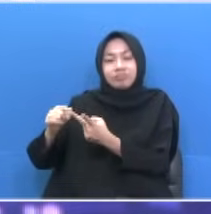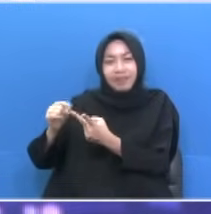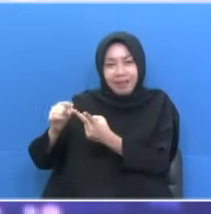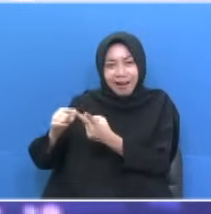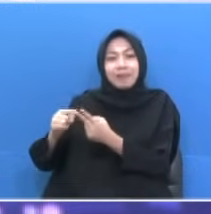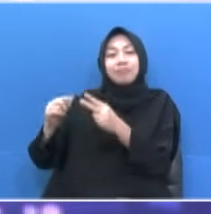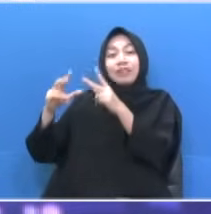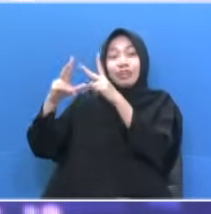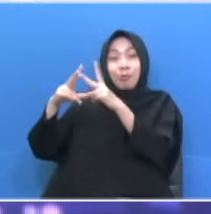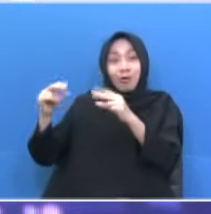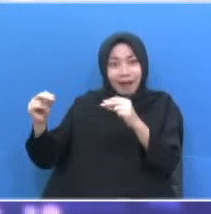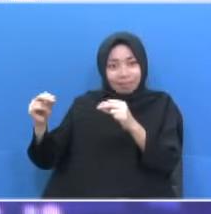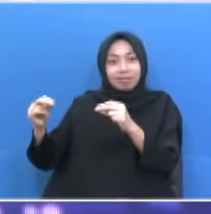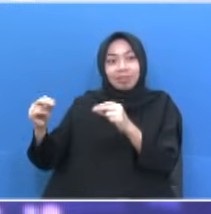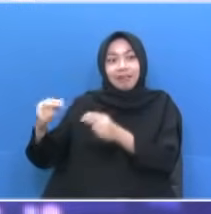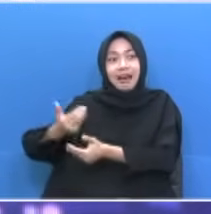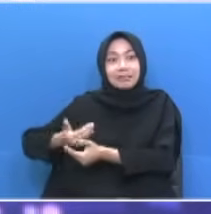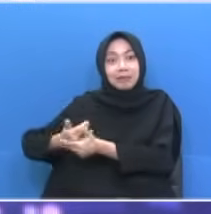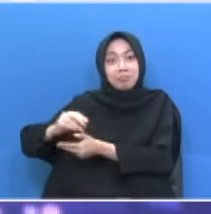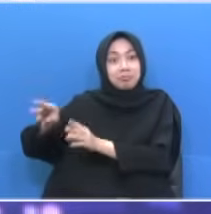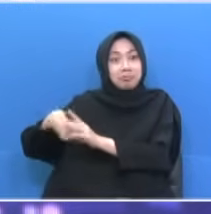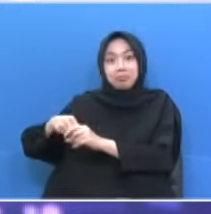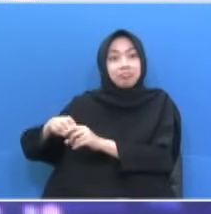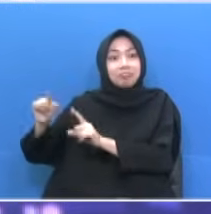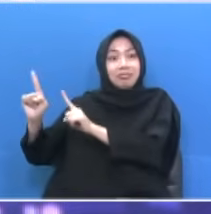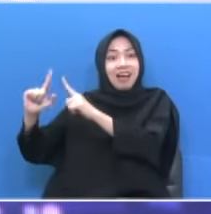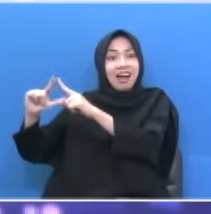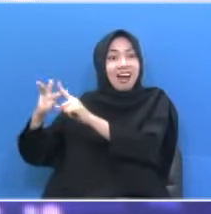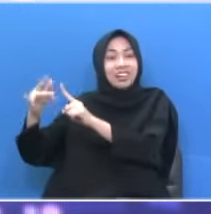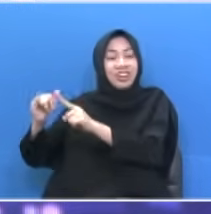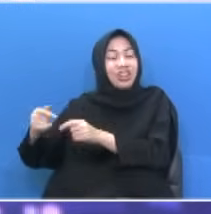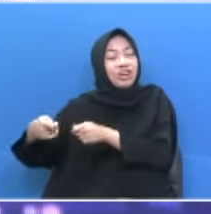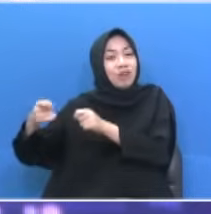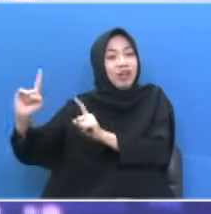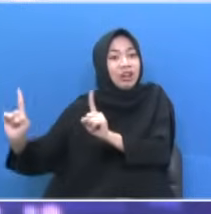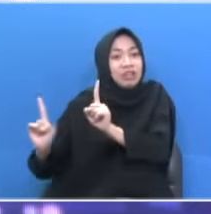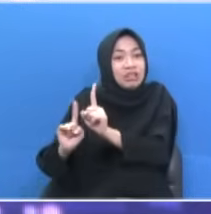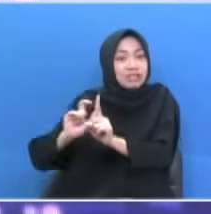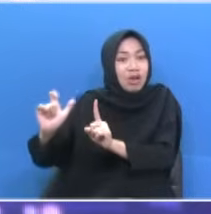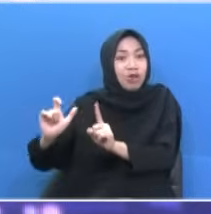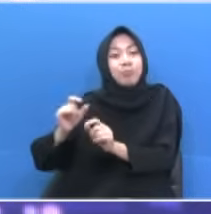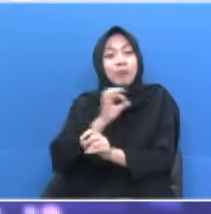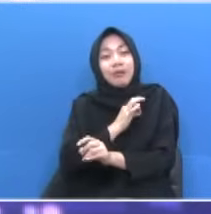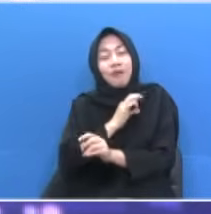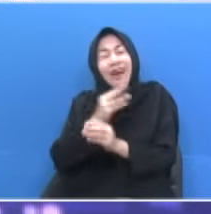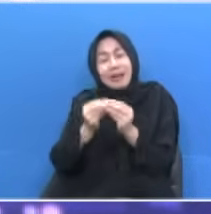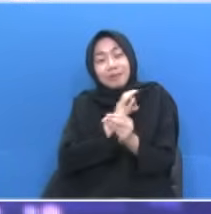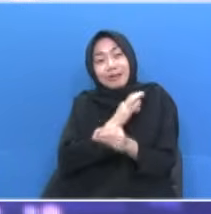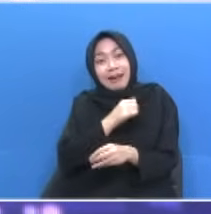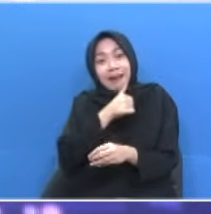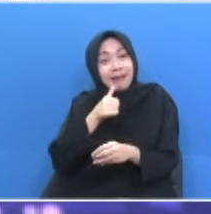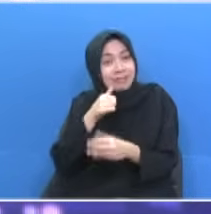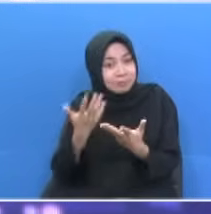Partai Demokrat sebagai rekan koalisi perubahan yang telah mengajukan ketumnya ahy sebagai baca Wapres Anis kita akan membahasnya bersama